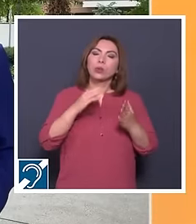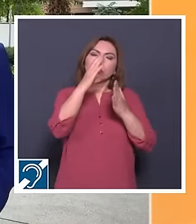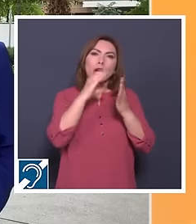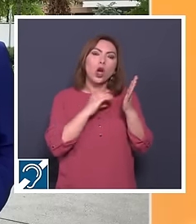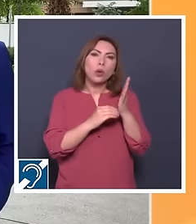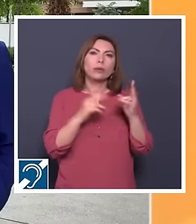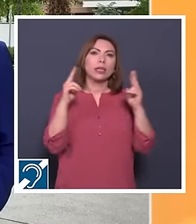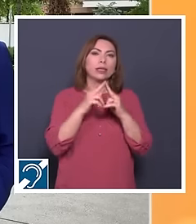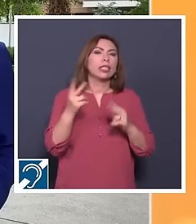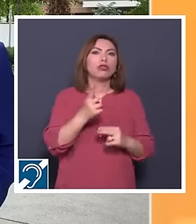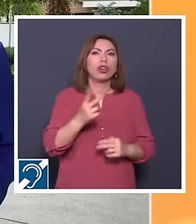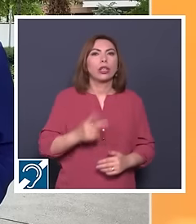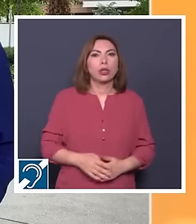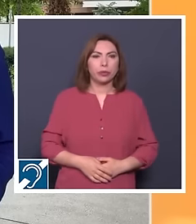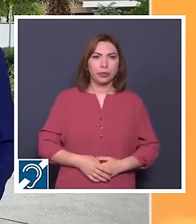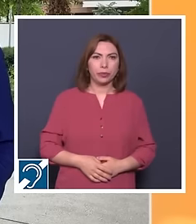dintre cei doi?